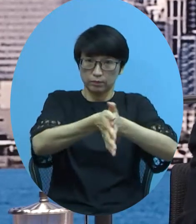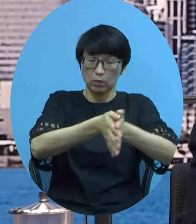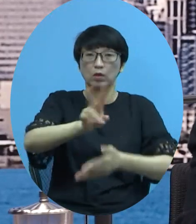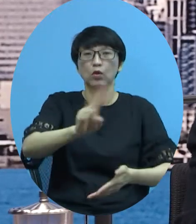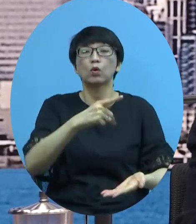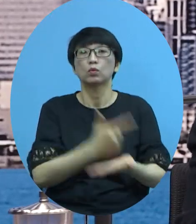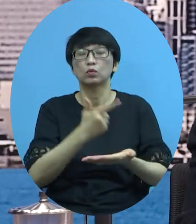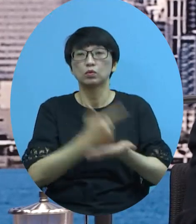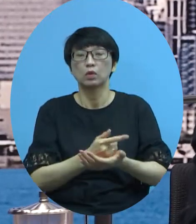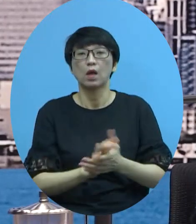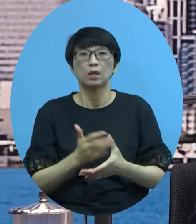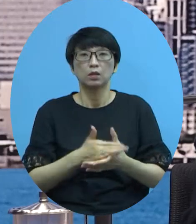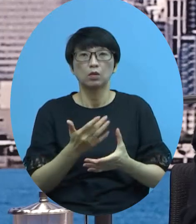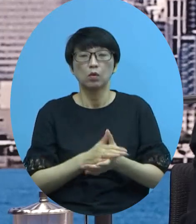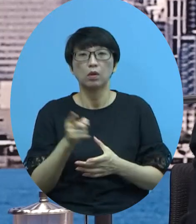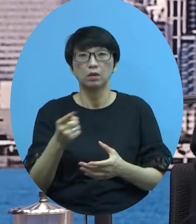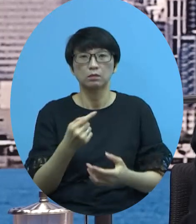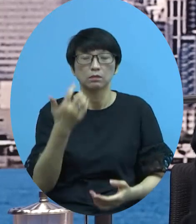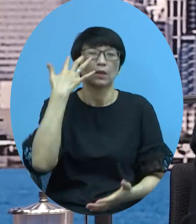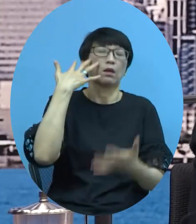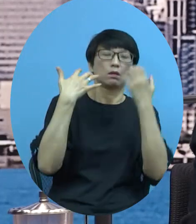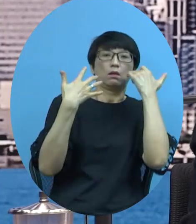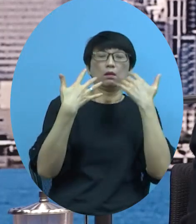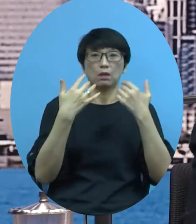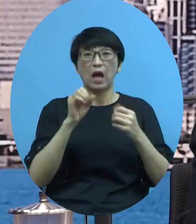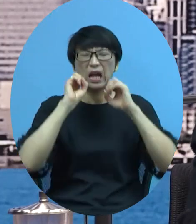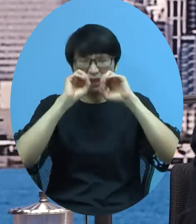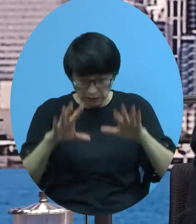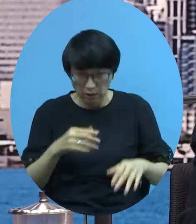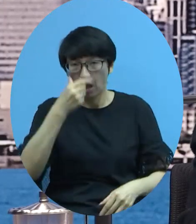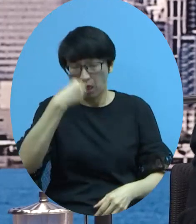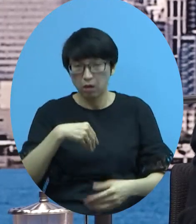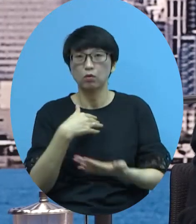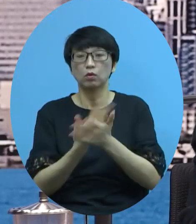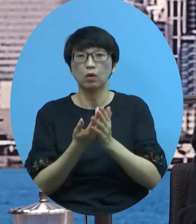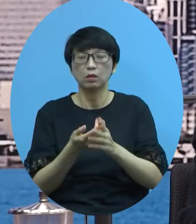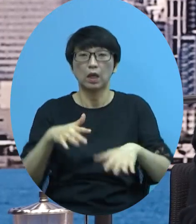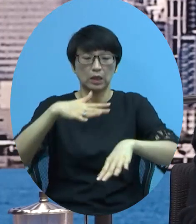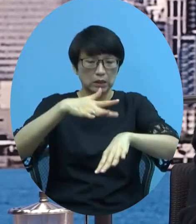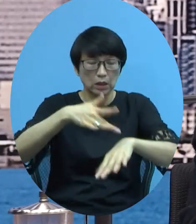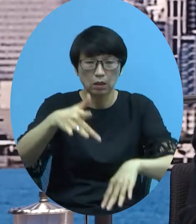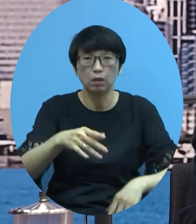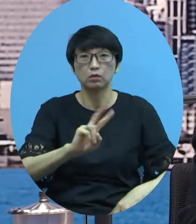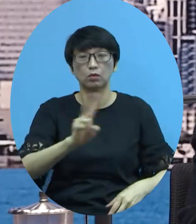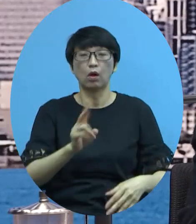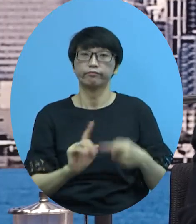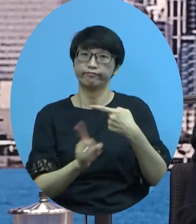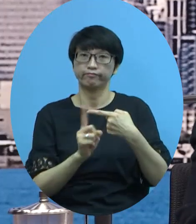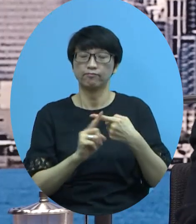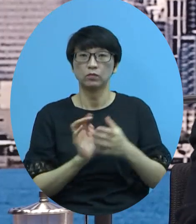為其實飛沫唔係淨係彈到你塊面，可能彈到周圍嘅地方咧，咁你手掂到啊，咁其實都係有啲危險嚇。